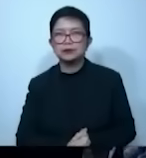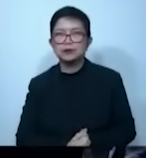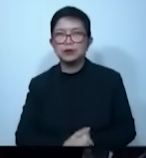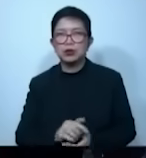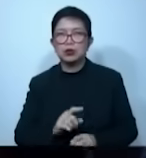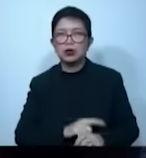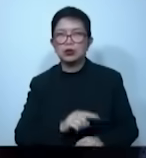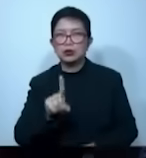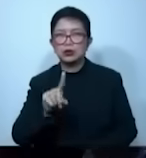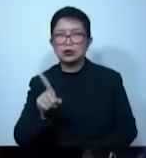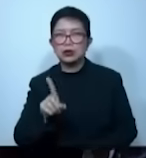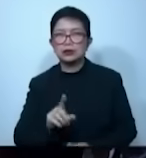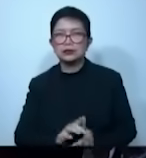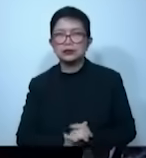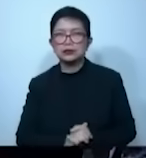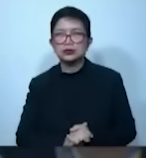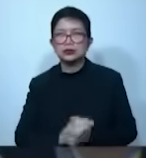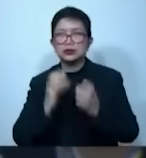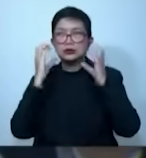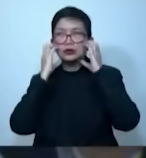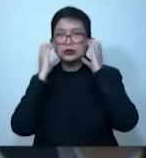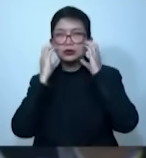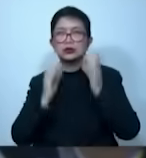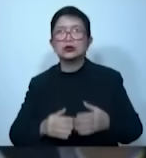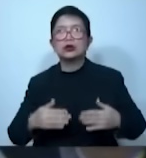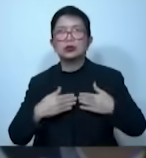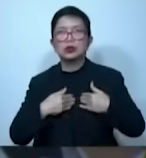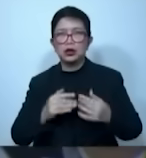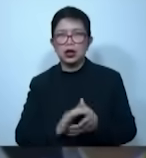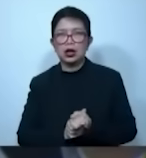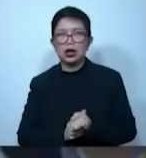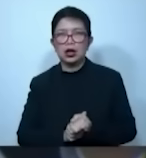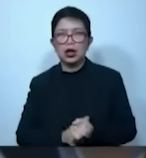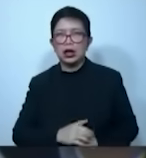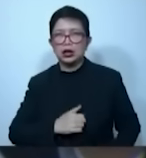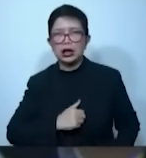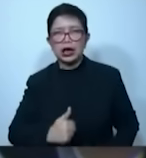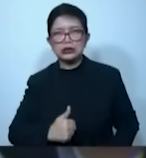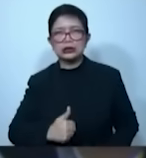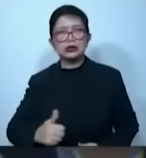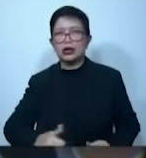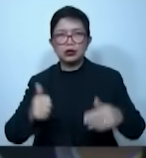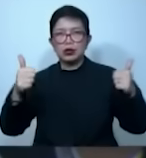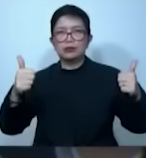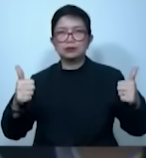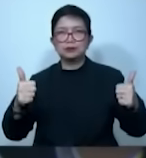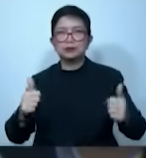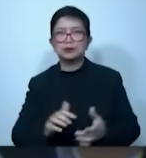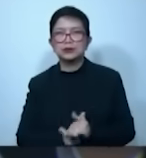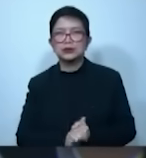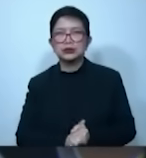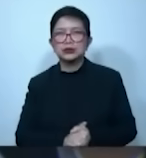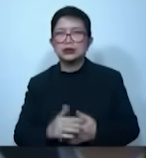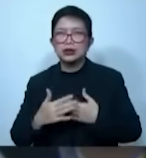1 menit dimulai dari sekarang Pro ini punya ketegasan yang luar biasa luar biasa tapi